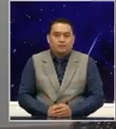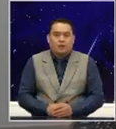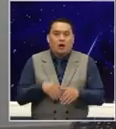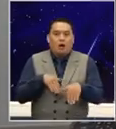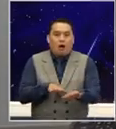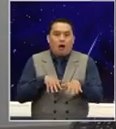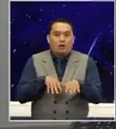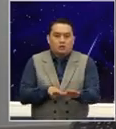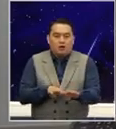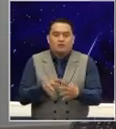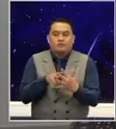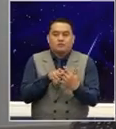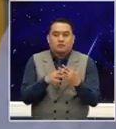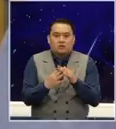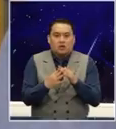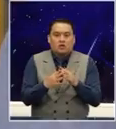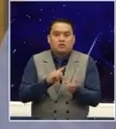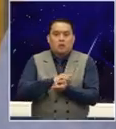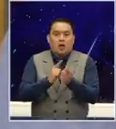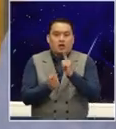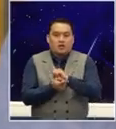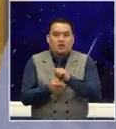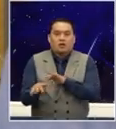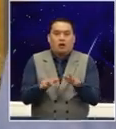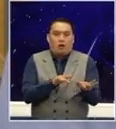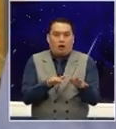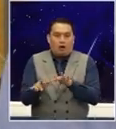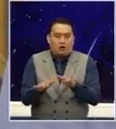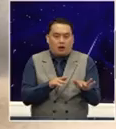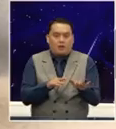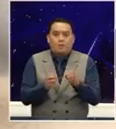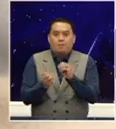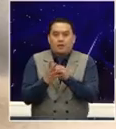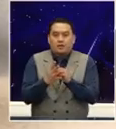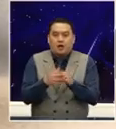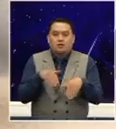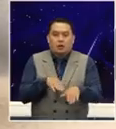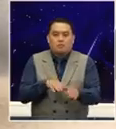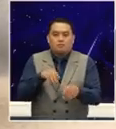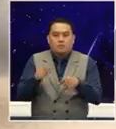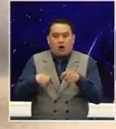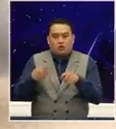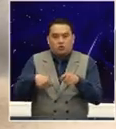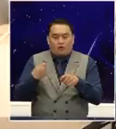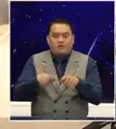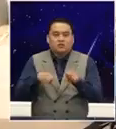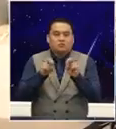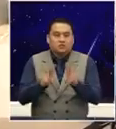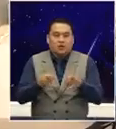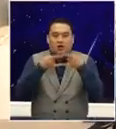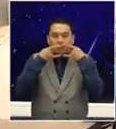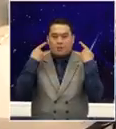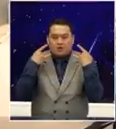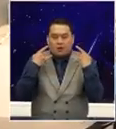Ателье «Аул Онери» в поселке Жаланды сменило направление деятельности. С недавних пор 15 портних заняты пошивом индивидуальных средств защиты.